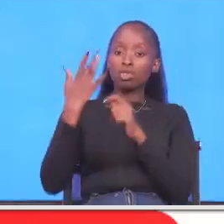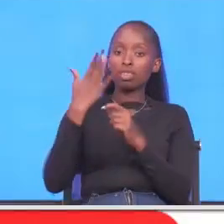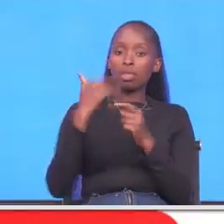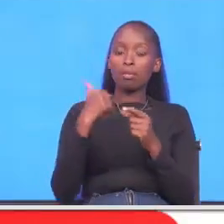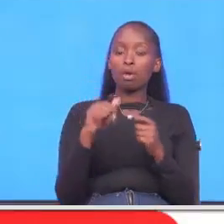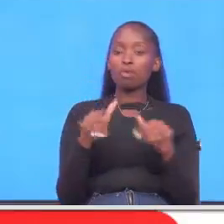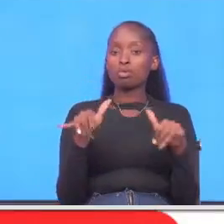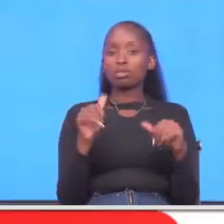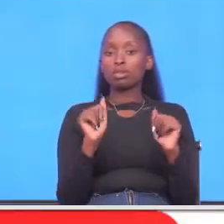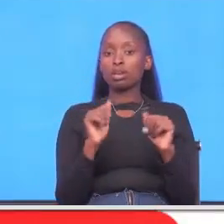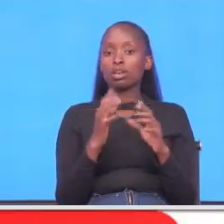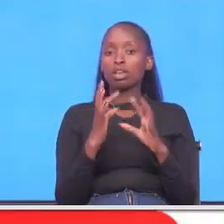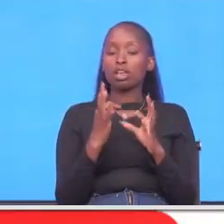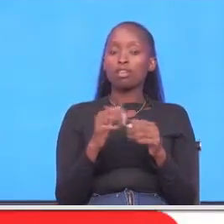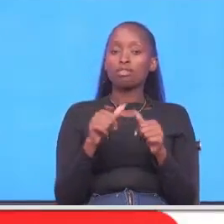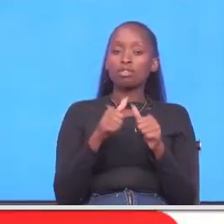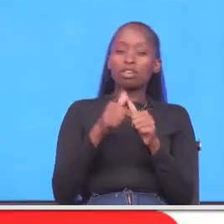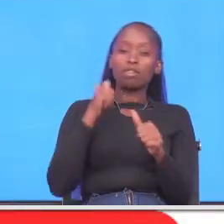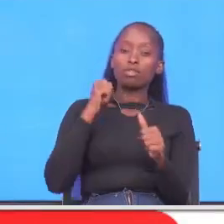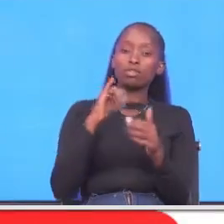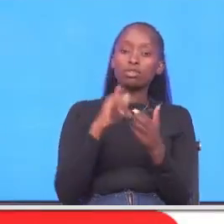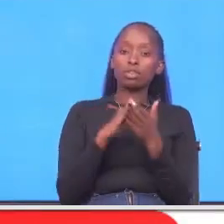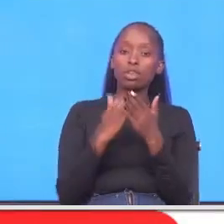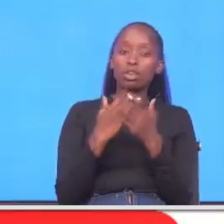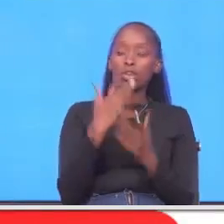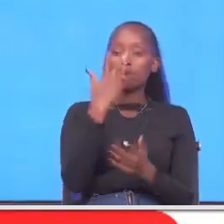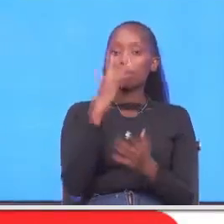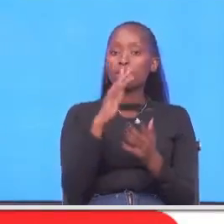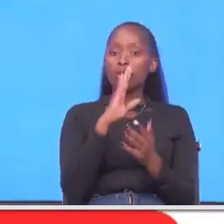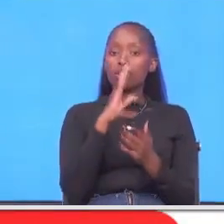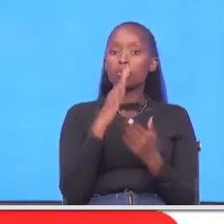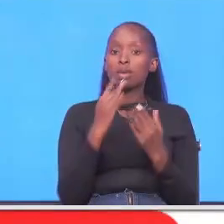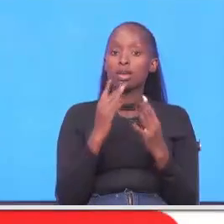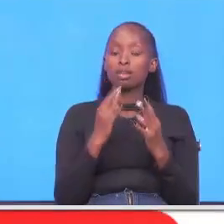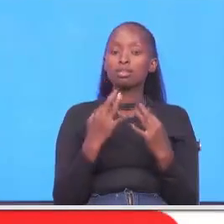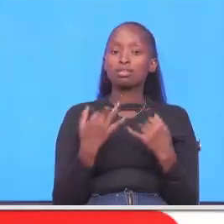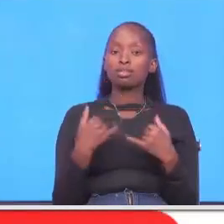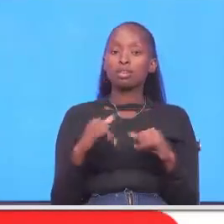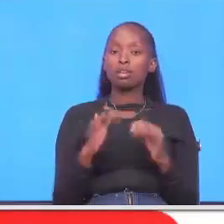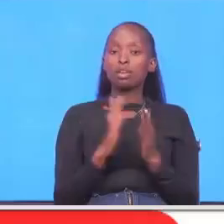ripoti hiyo, kwani itakuwa kama kumwaibisha kinara wake Kalonzo Musyoka